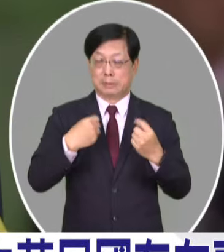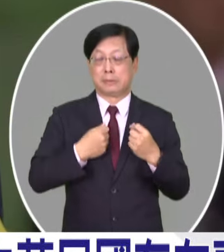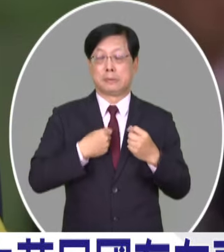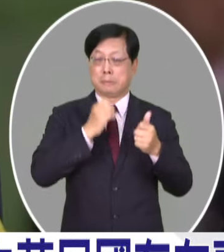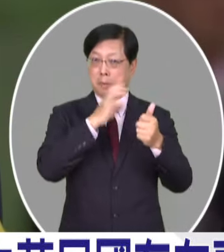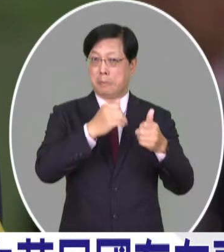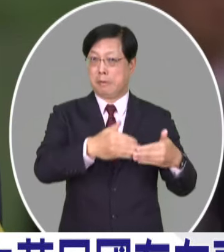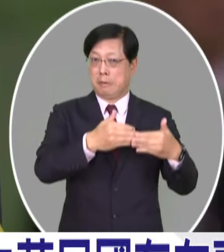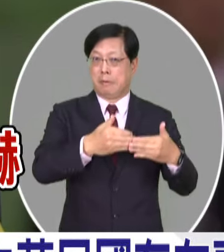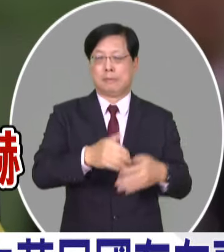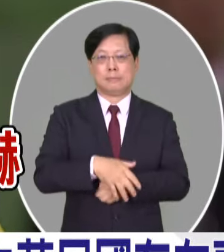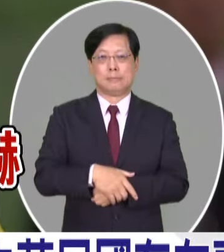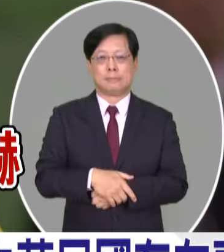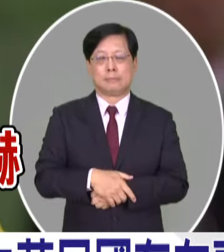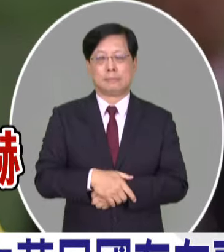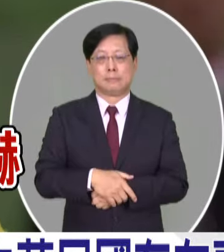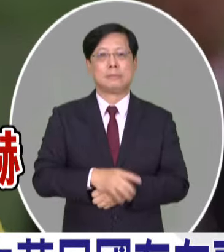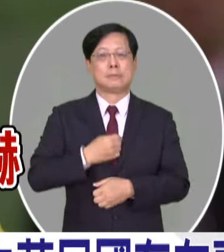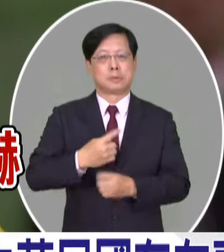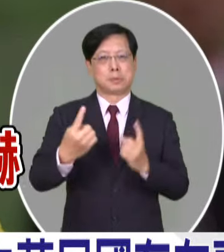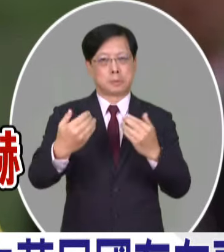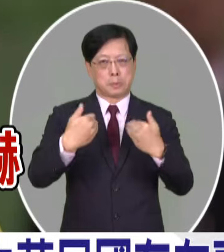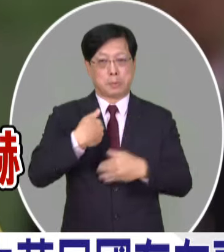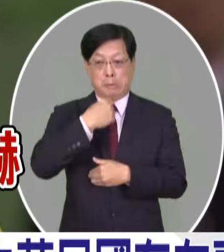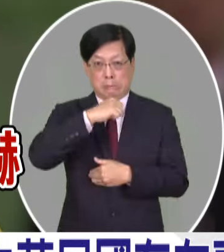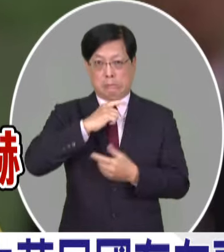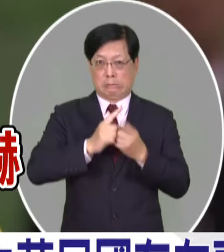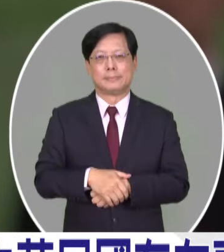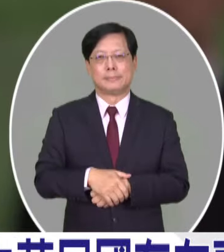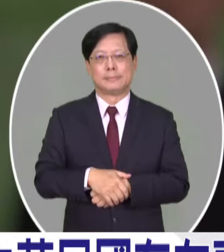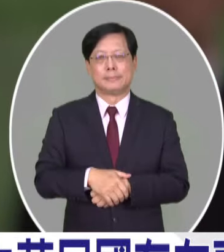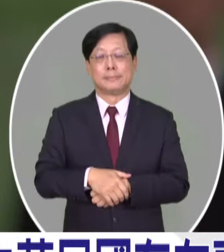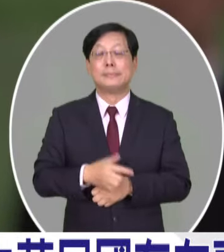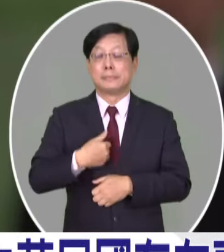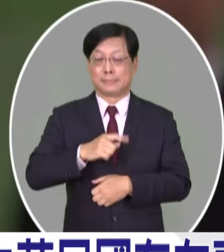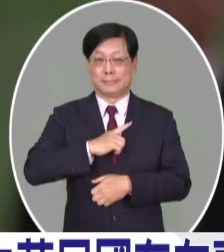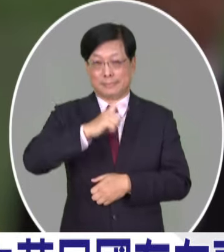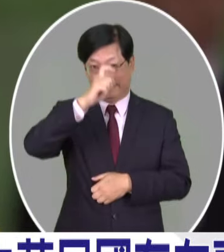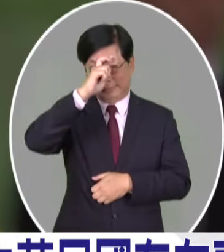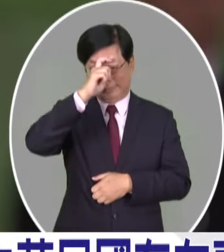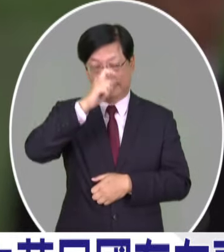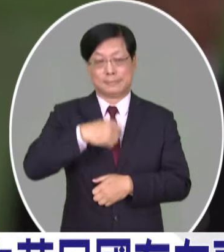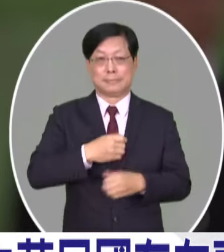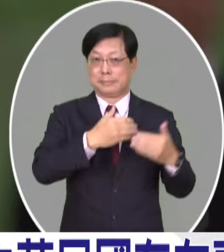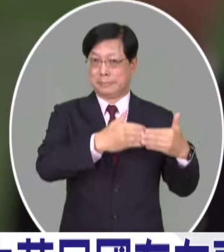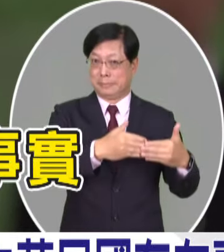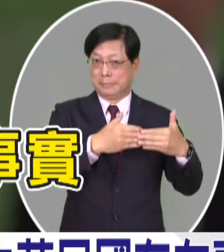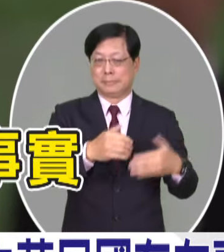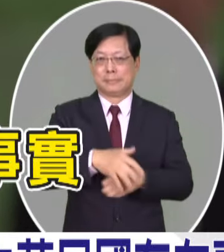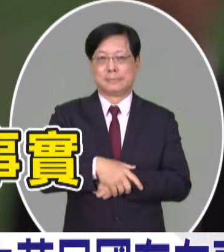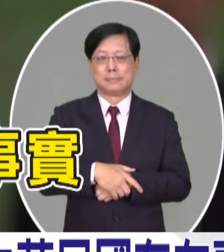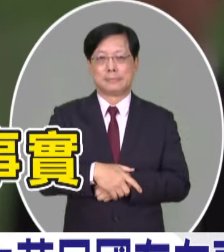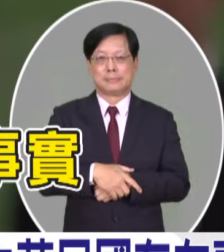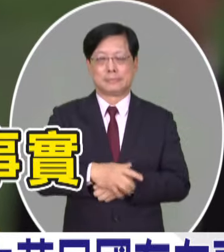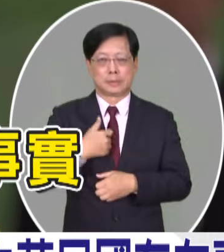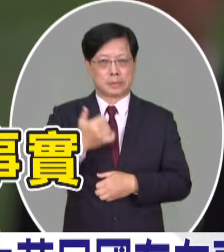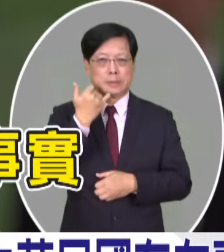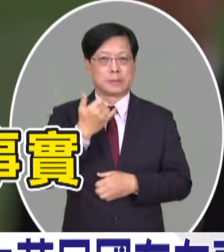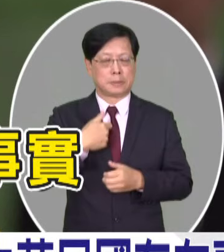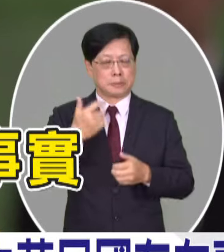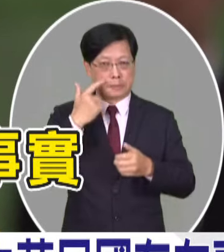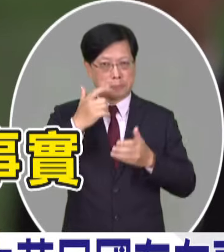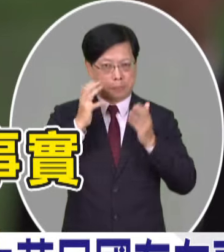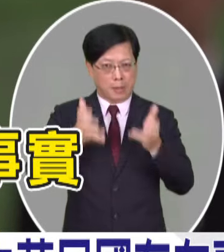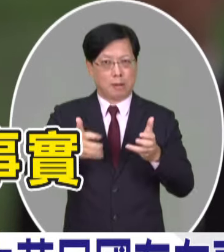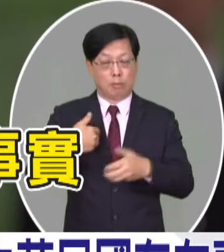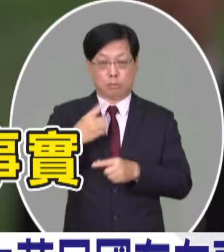国停止对台湾文攻武吓。我希望中国正视中华民